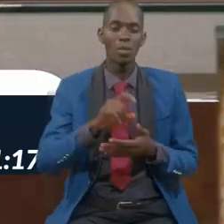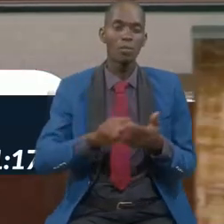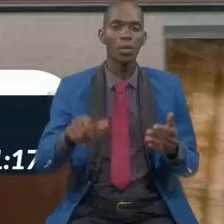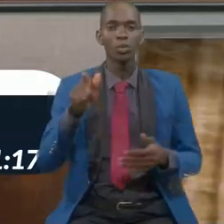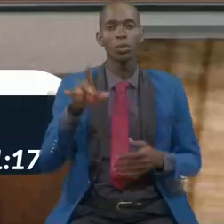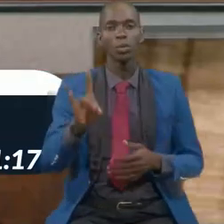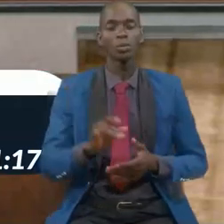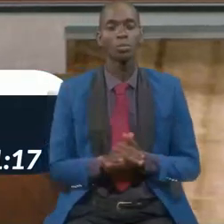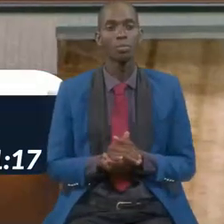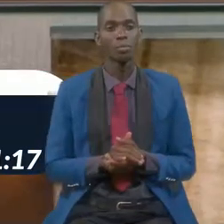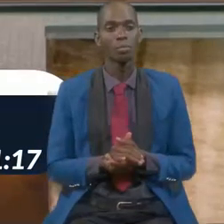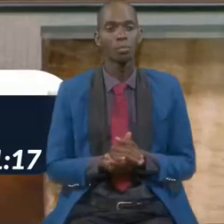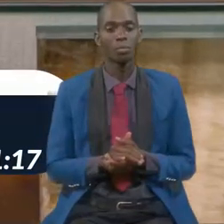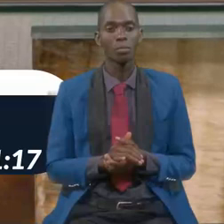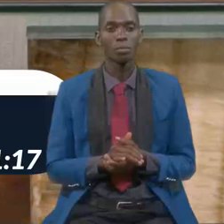verset 28.